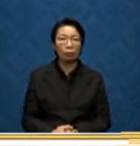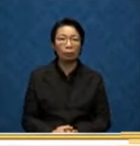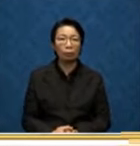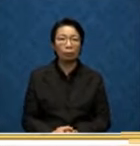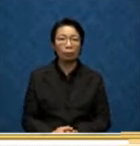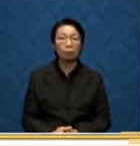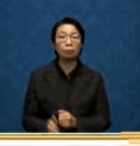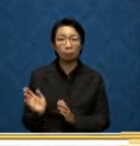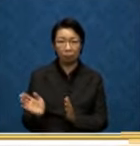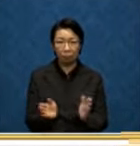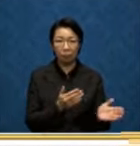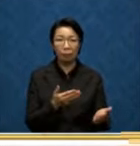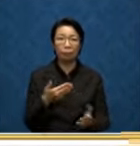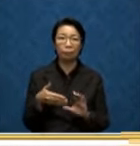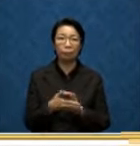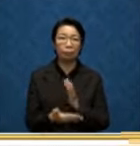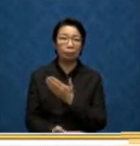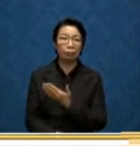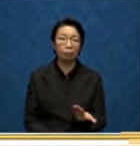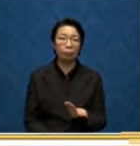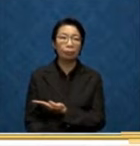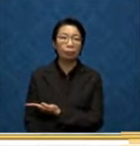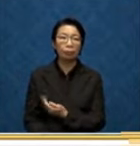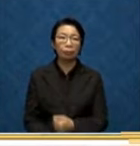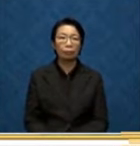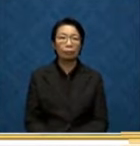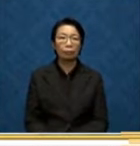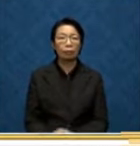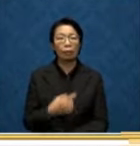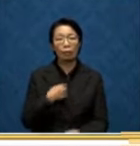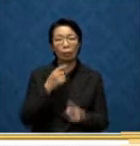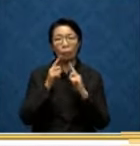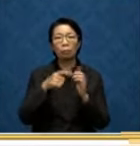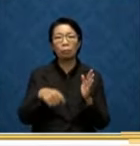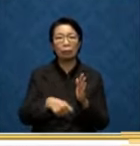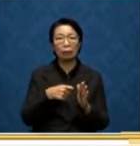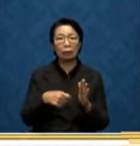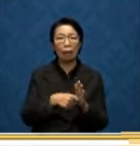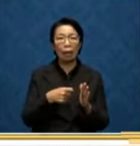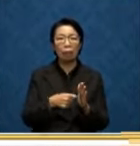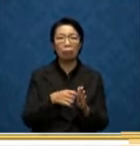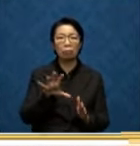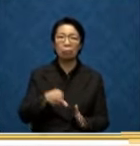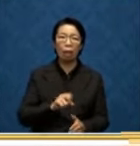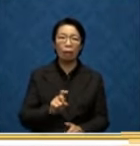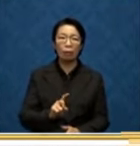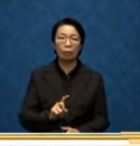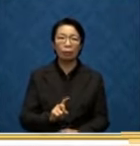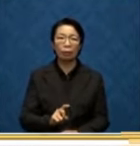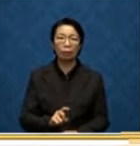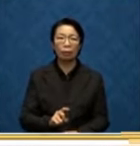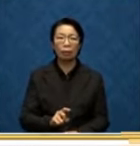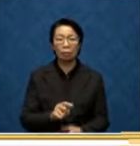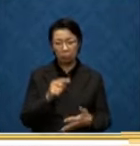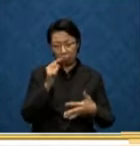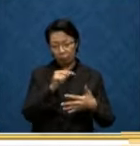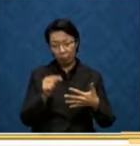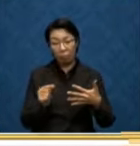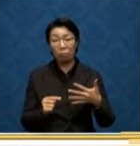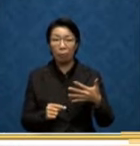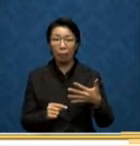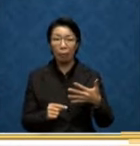ผ่านไปก่อนนะคะภาพนี้เราพูดกันอยู่เสมอว่าสาเหตุนั้นมาจากหลายอย่างที่